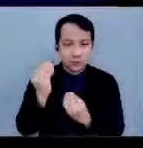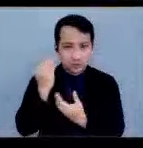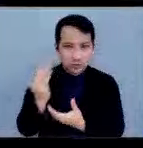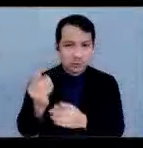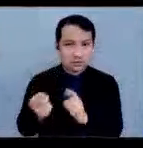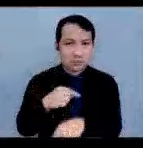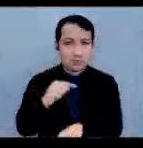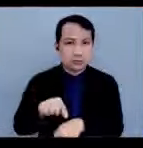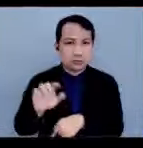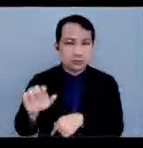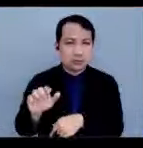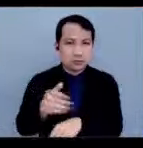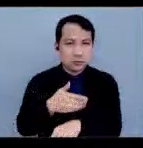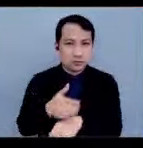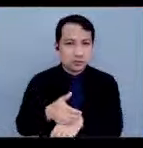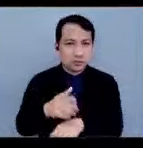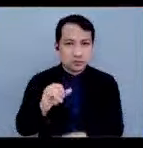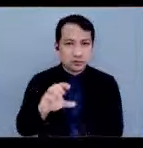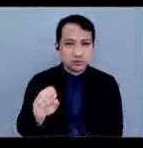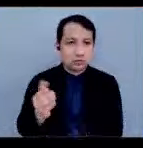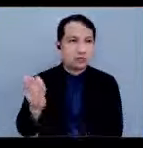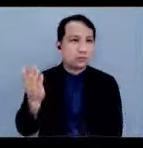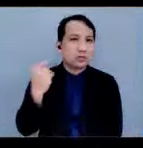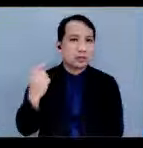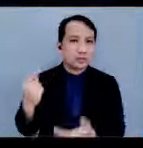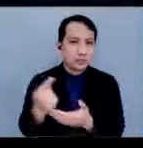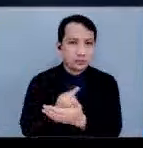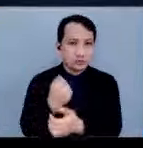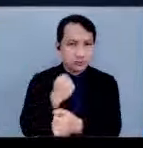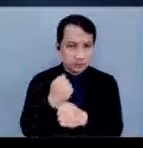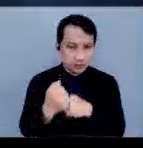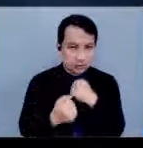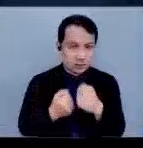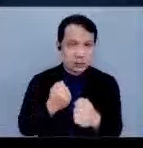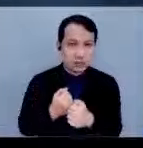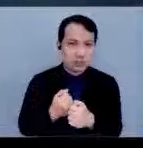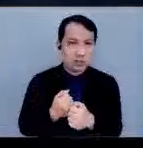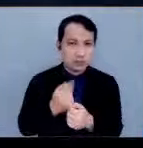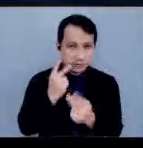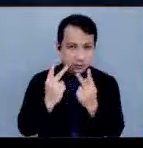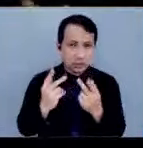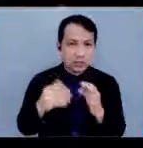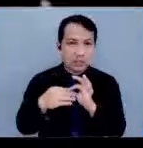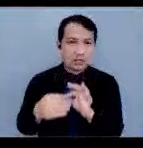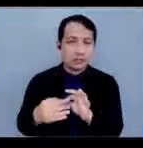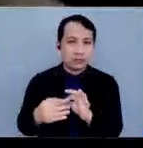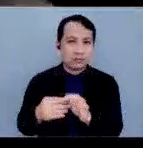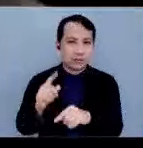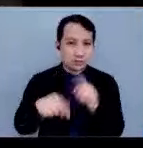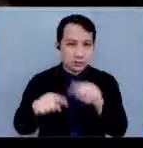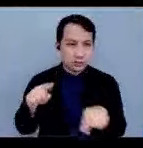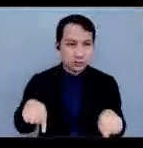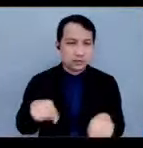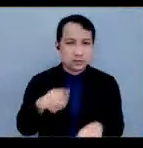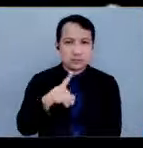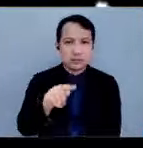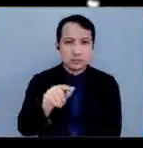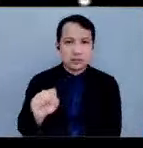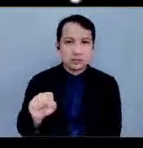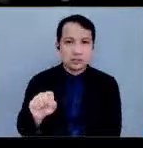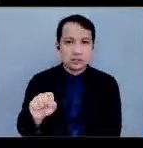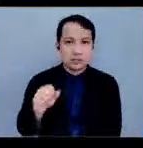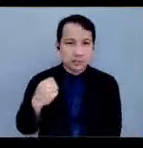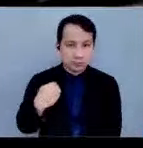mga concerts sa Seoul nitong nakaraang taon. May guest appearances pa ang iba't ibang BTS members tulad